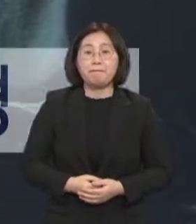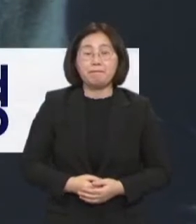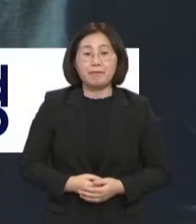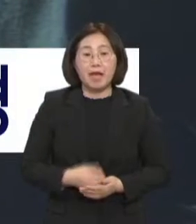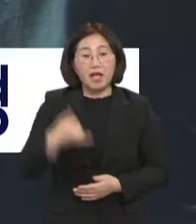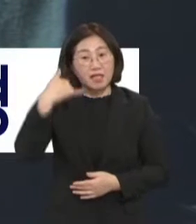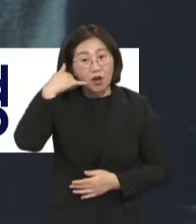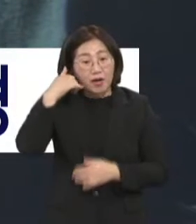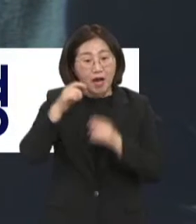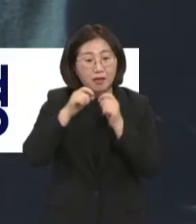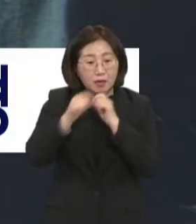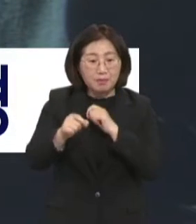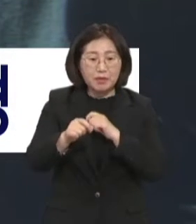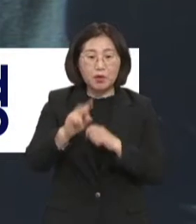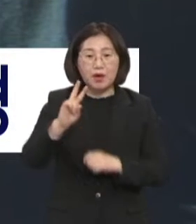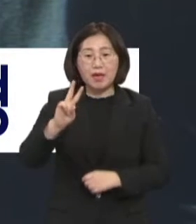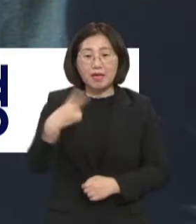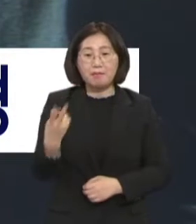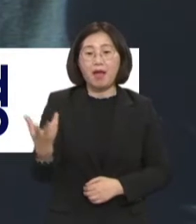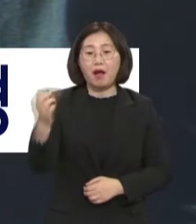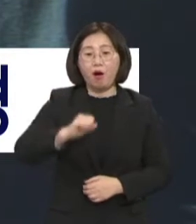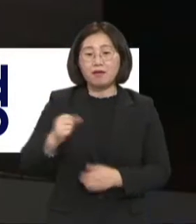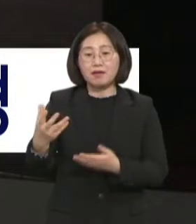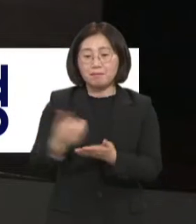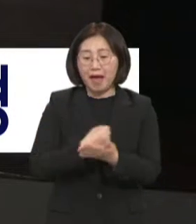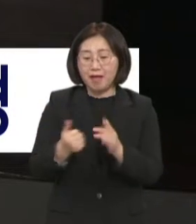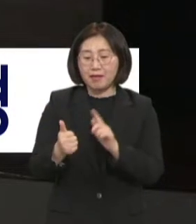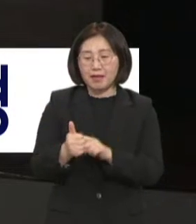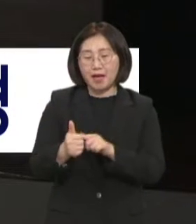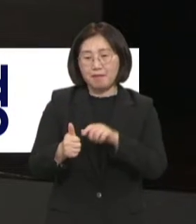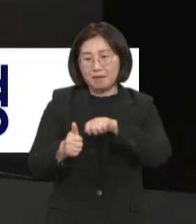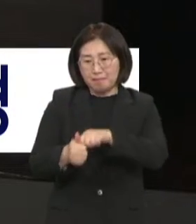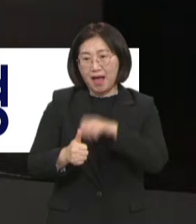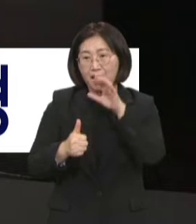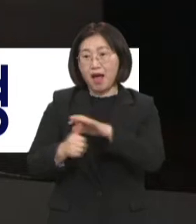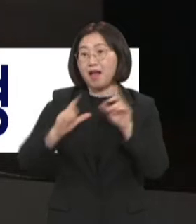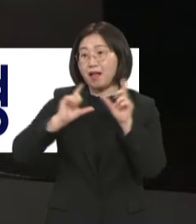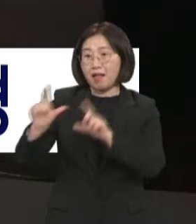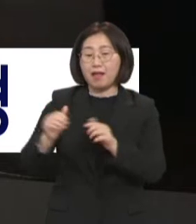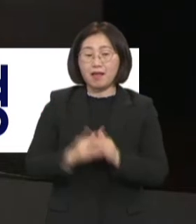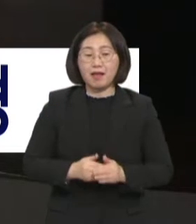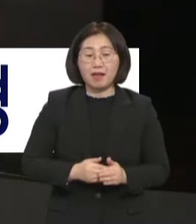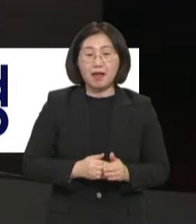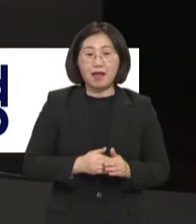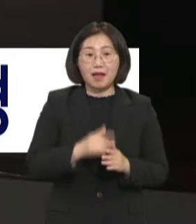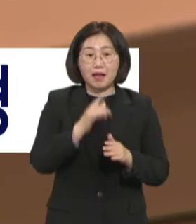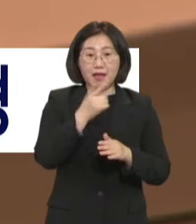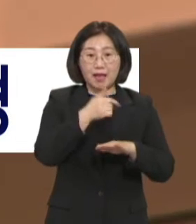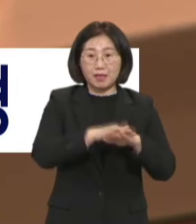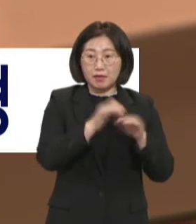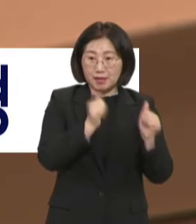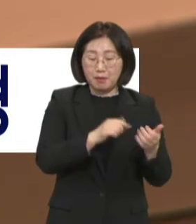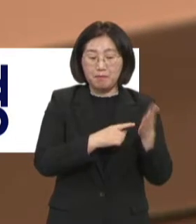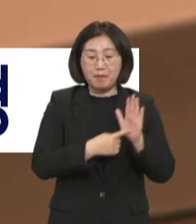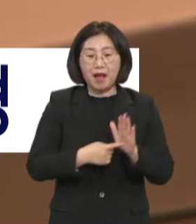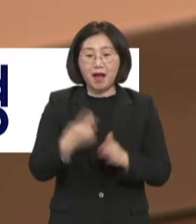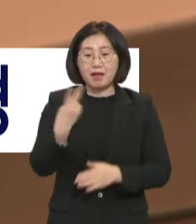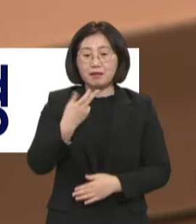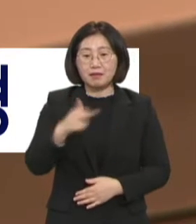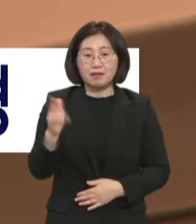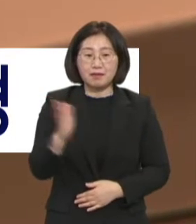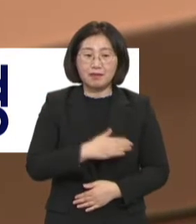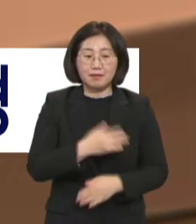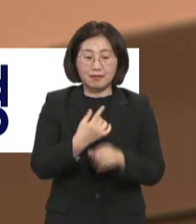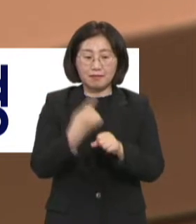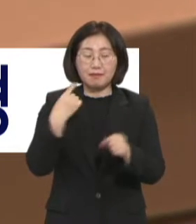보이스 피싱으로 200여 근을 가로챈 일당이 중형을 선고받았습니다 대전지법 천안지원 형사 일부는 지난 2017년부터